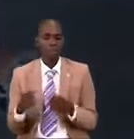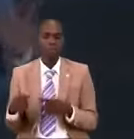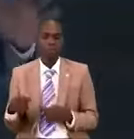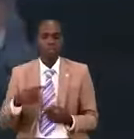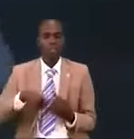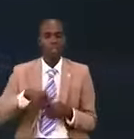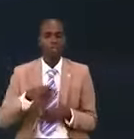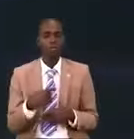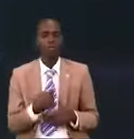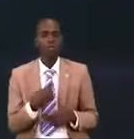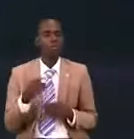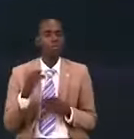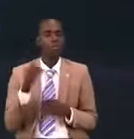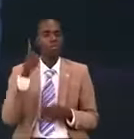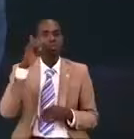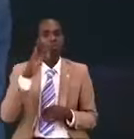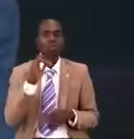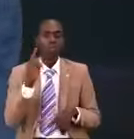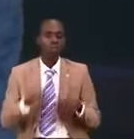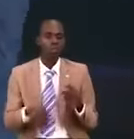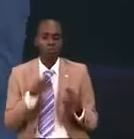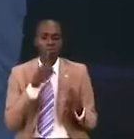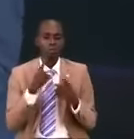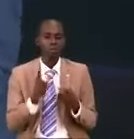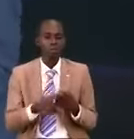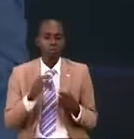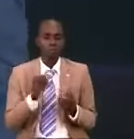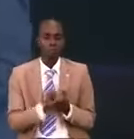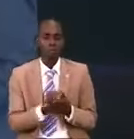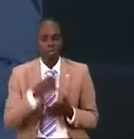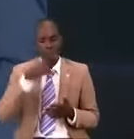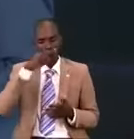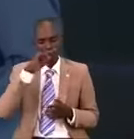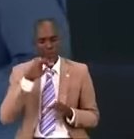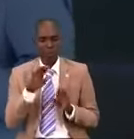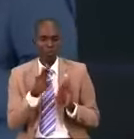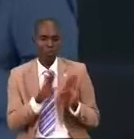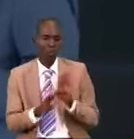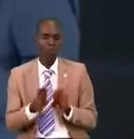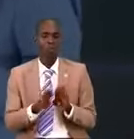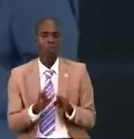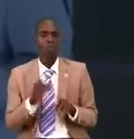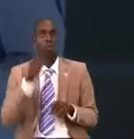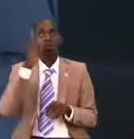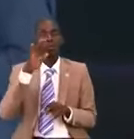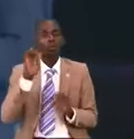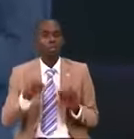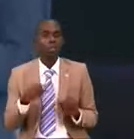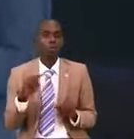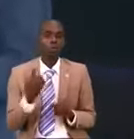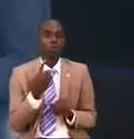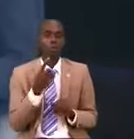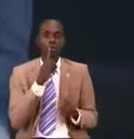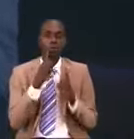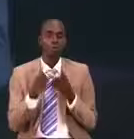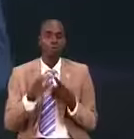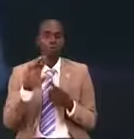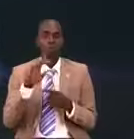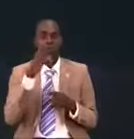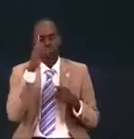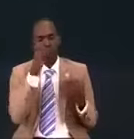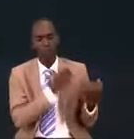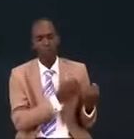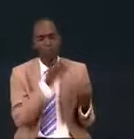il ne peut pas par il ne peut que parler à ta foi et il dit à sa foi et tu dois accepter embrasser